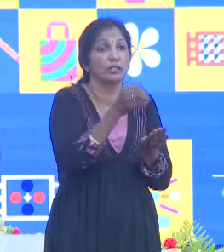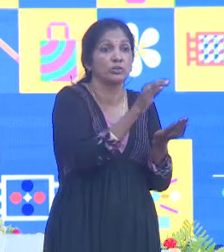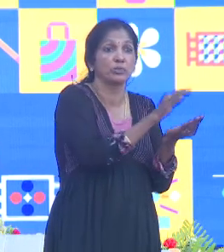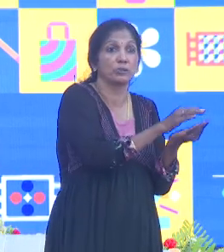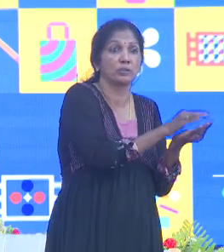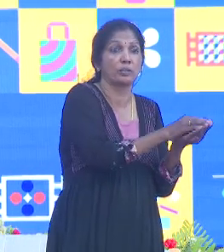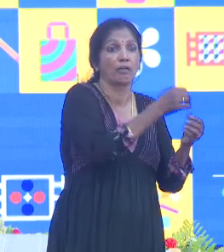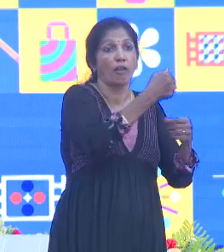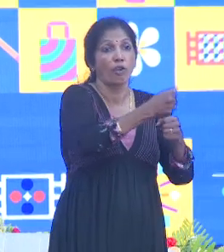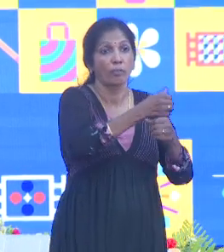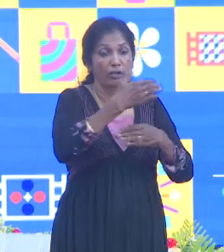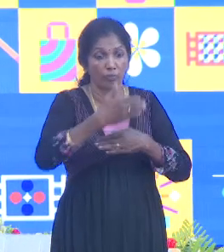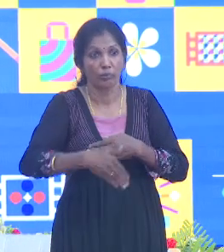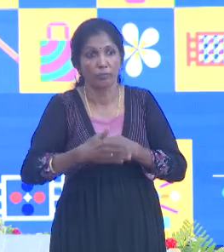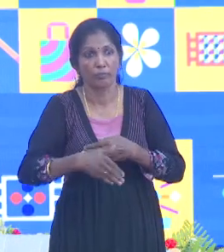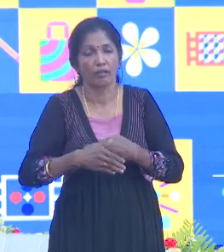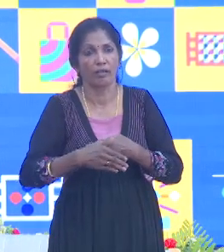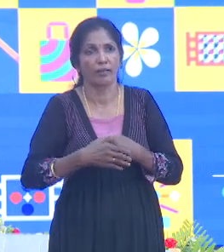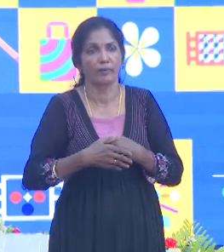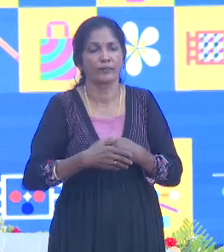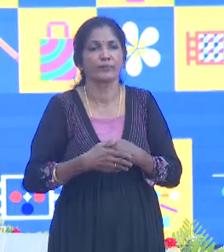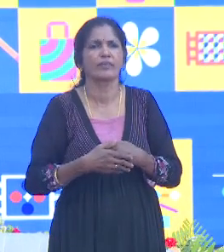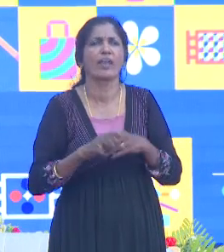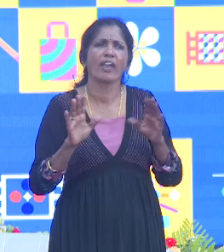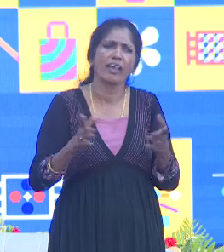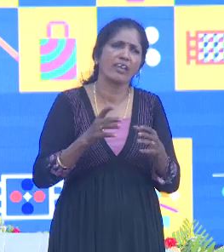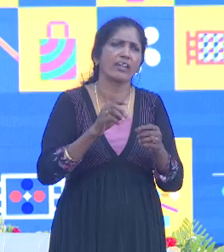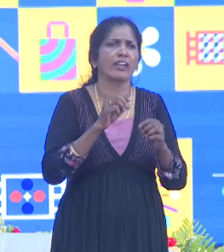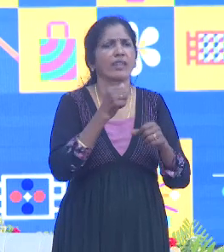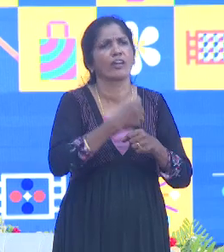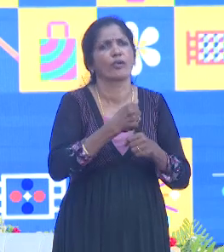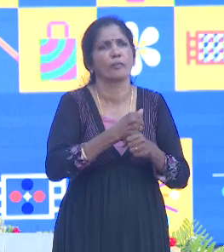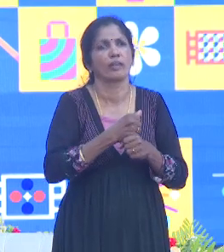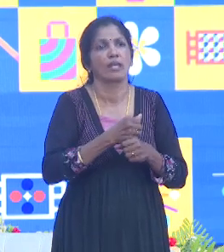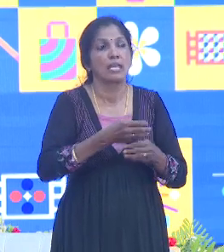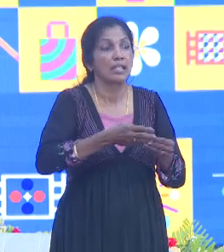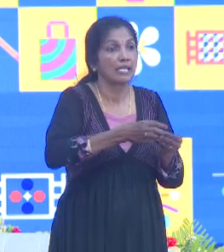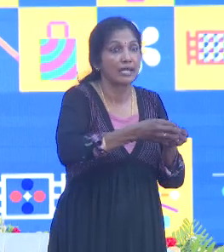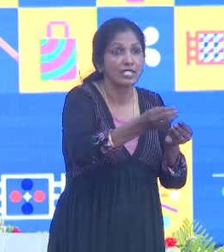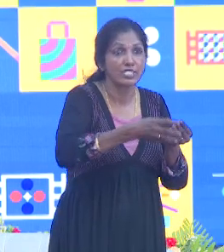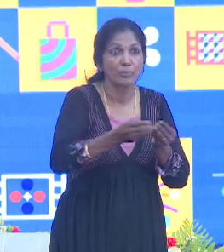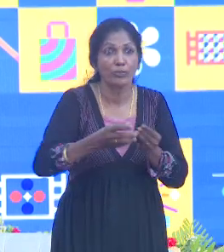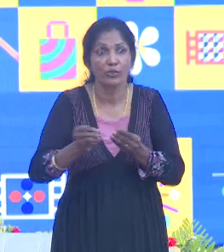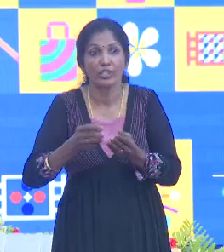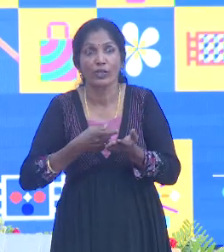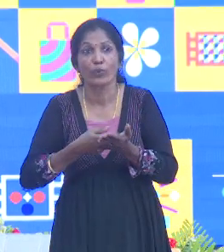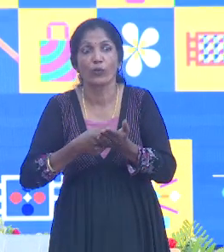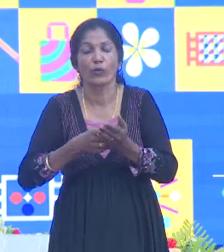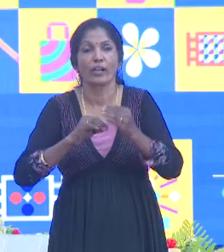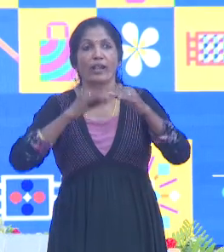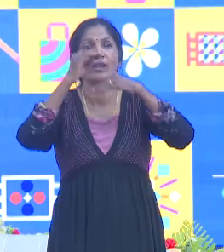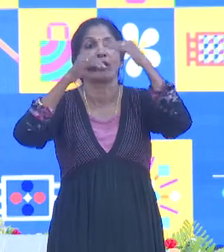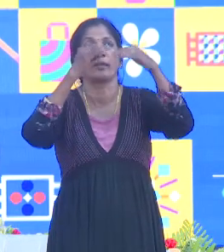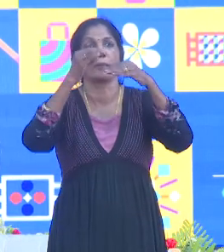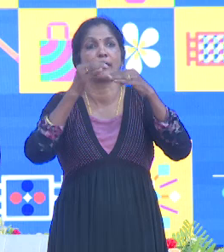ഗവൺമെൻറ്റിൻ്റെ മുമ്പിൽ, സർക്കാർ ഏതോ ആയിക്കോട്ടെ, സർക്കാരിൻ്റെ മുമ്പിൽ ആ വിതരണ നടപടികളെ ത്വരിതപ്പെടുത്തുന്നതിന് വേണ്ടുന്ന